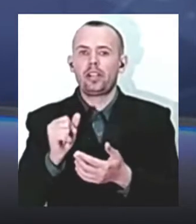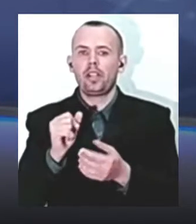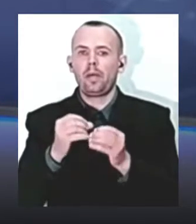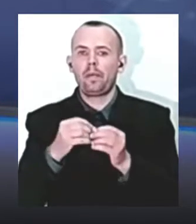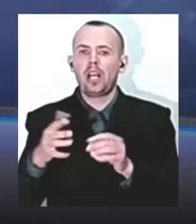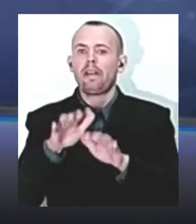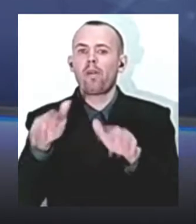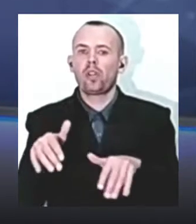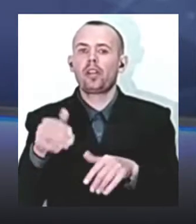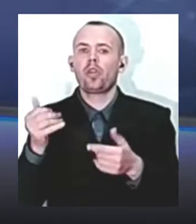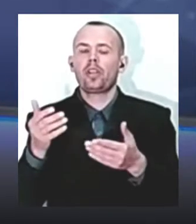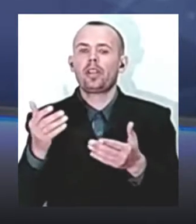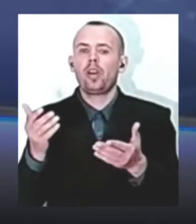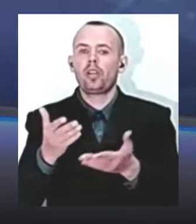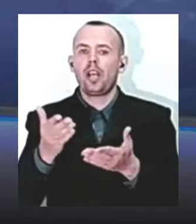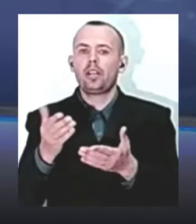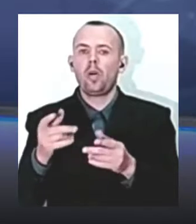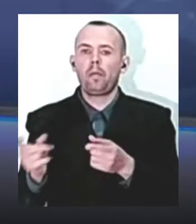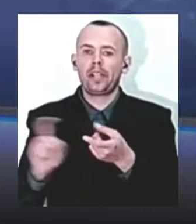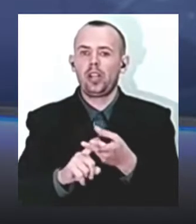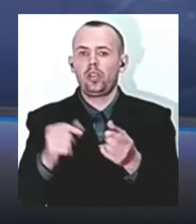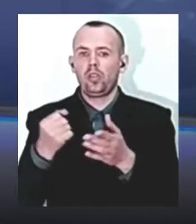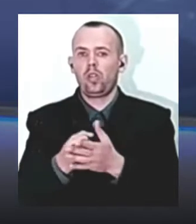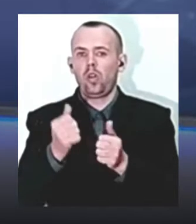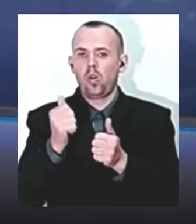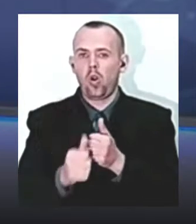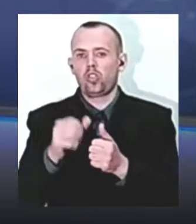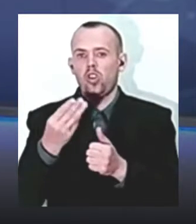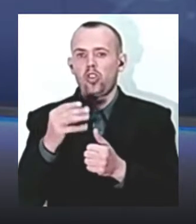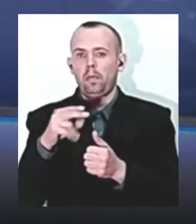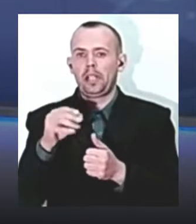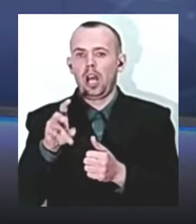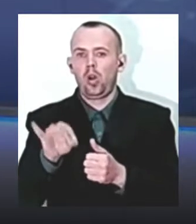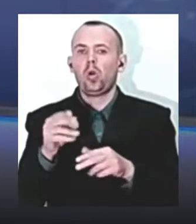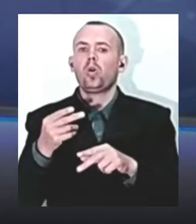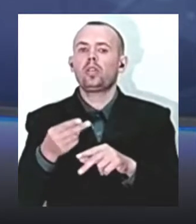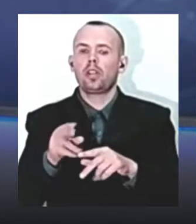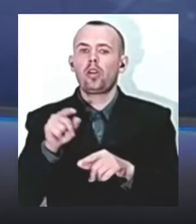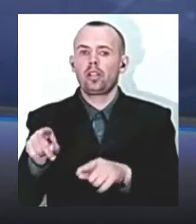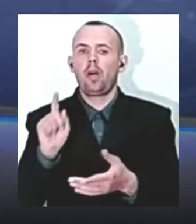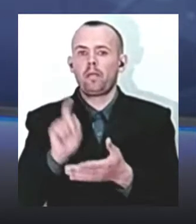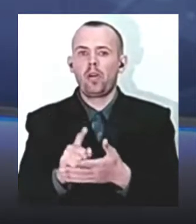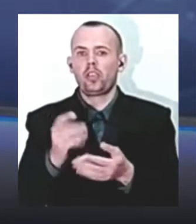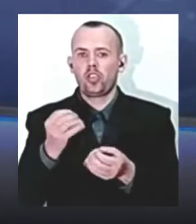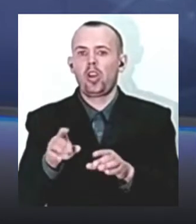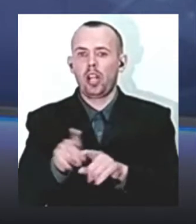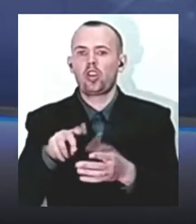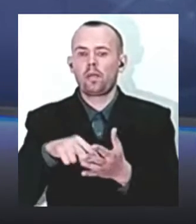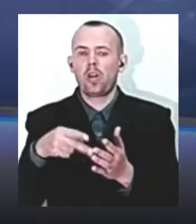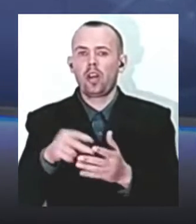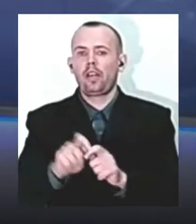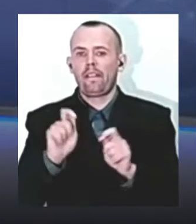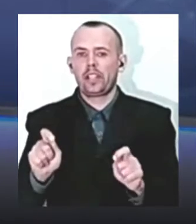який приєднали до очного шпиталю. Тобто там мають ще також планується відкрити